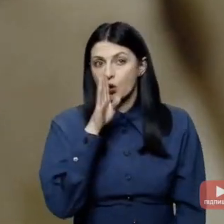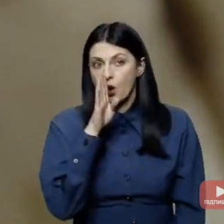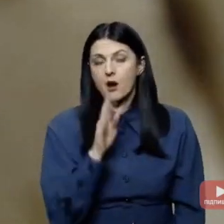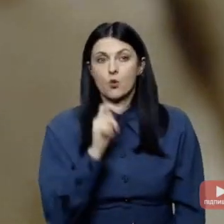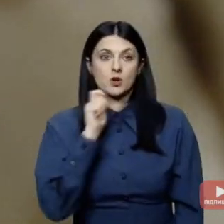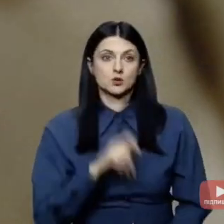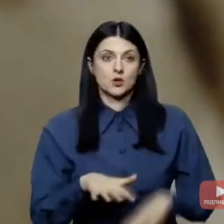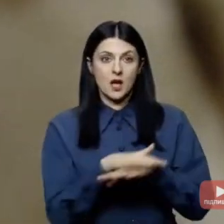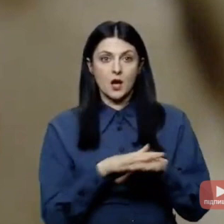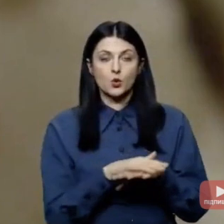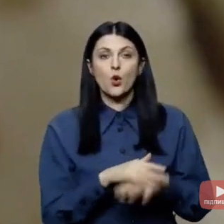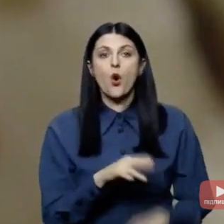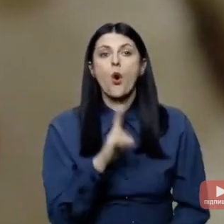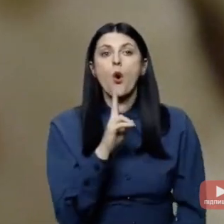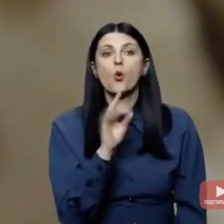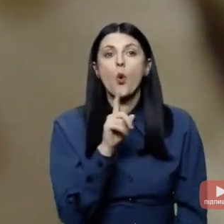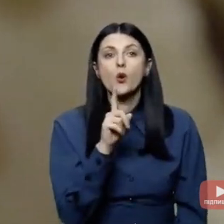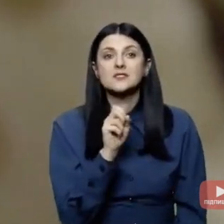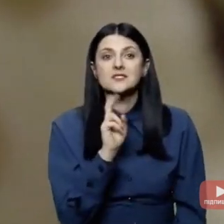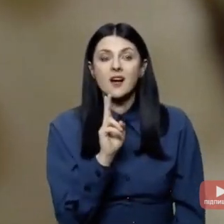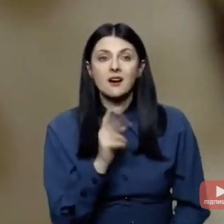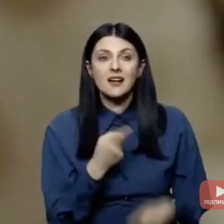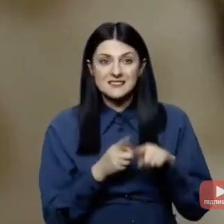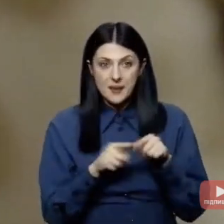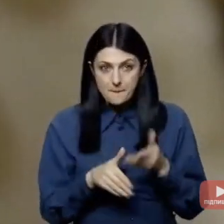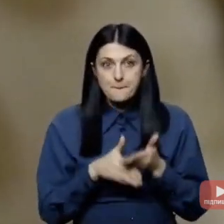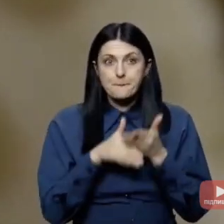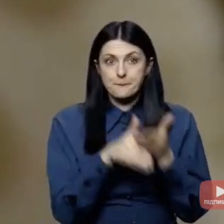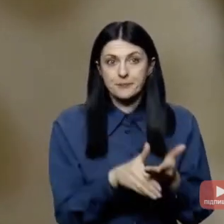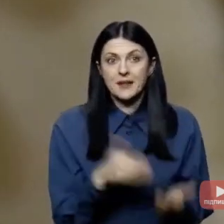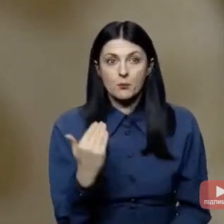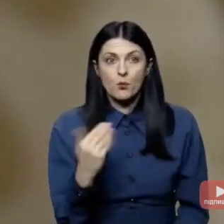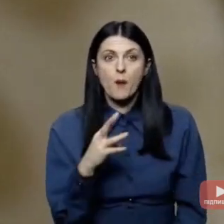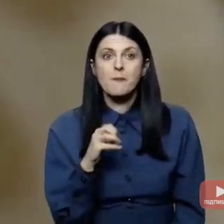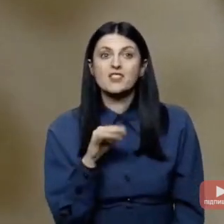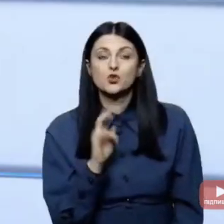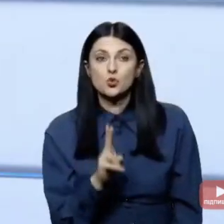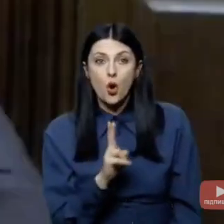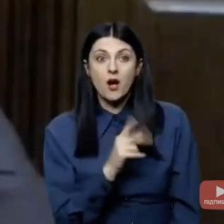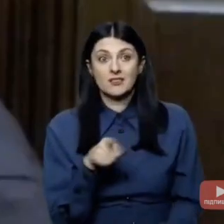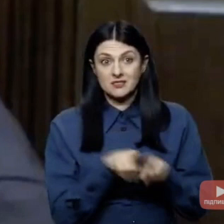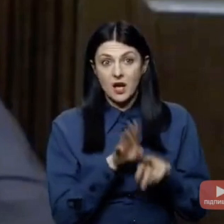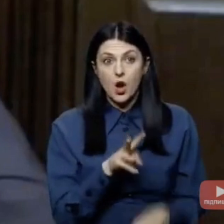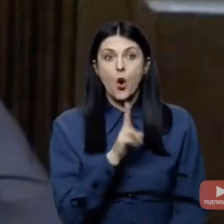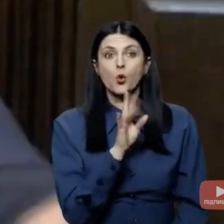це пособник Медведчука чи ні? Так. Таким чином, Козак, Медведчук і Путін